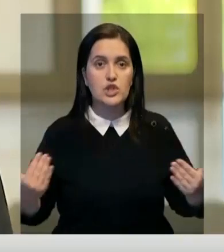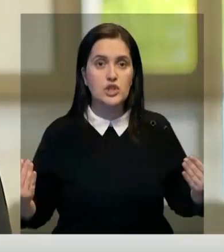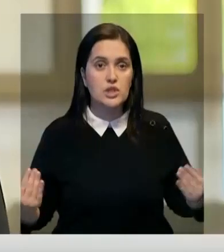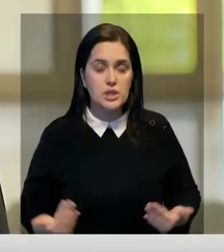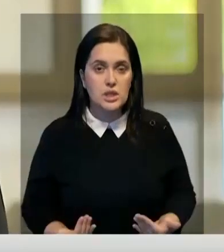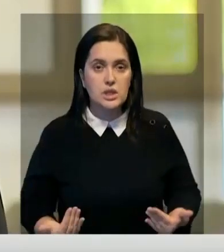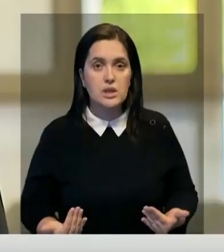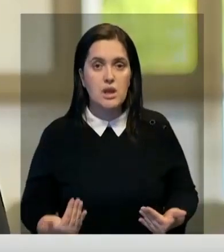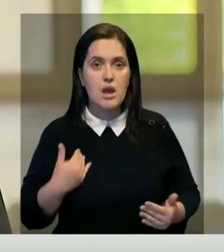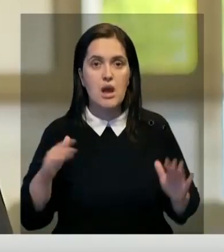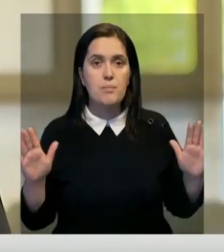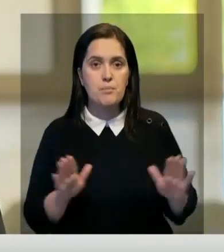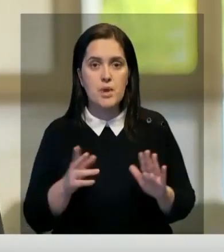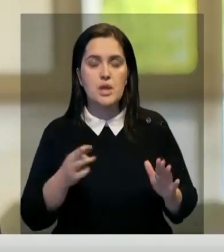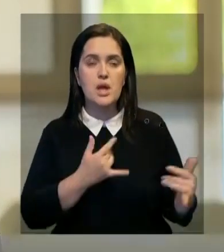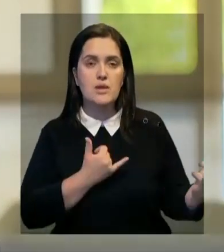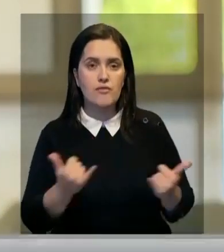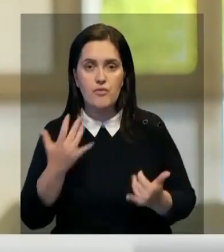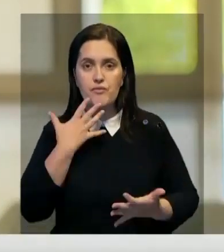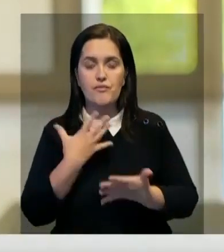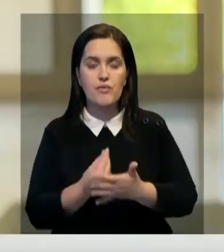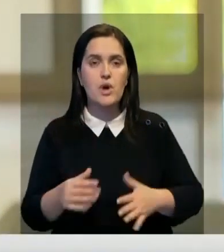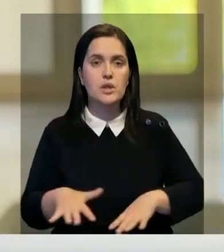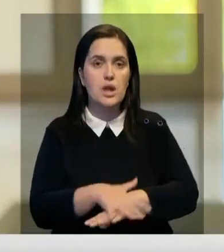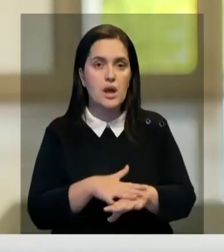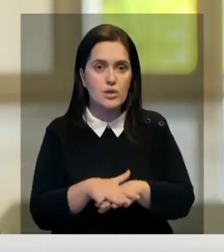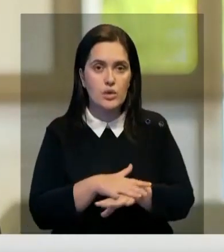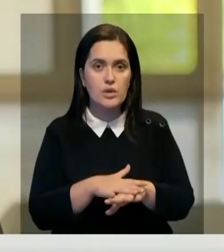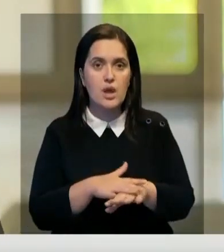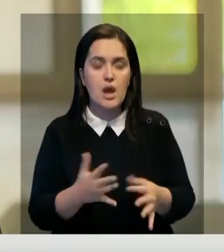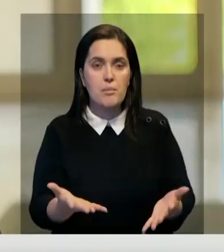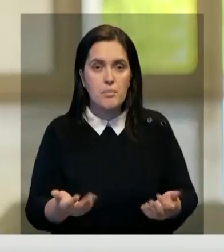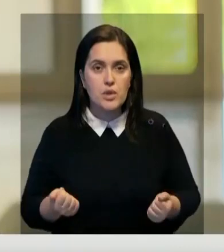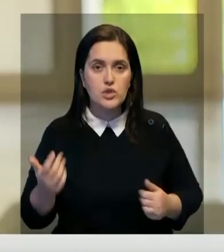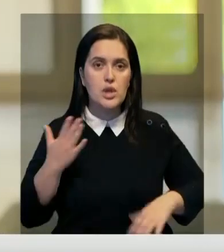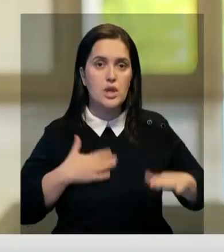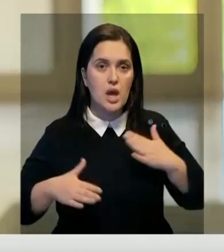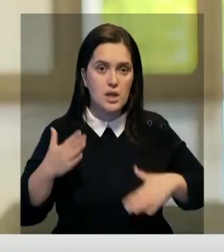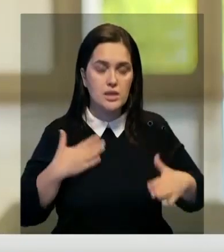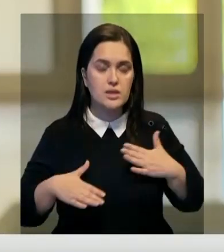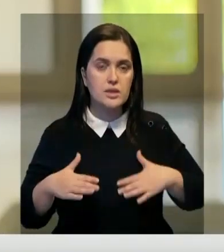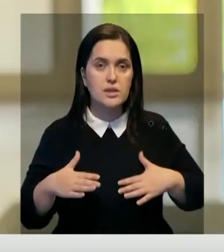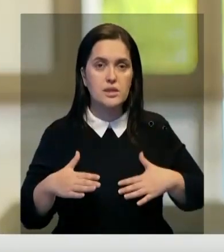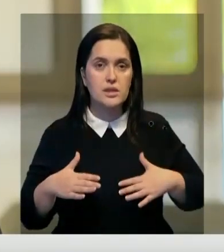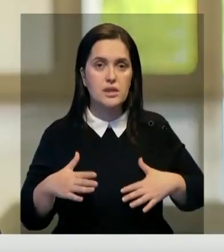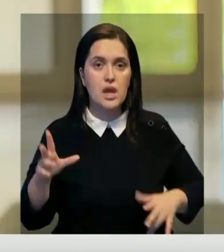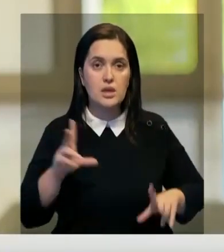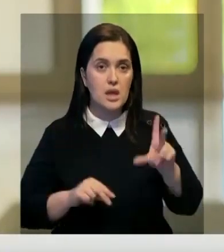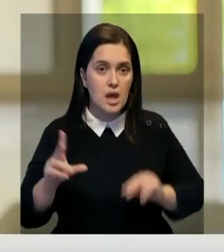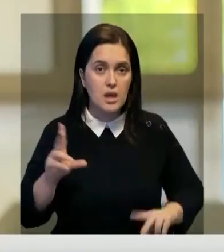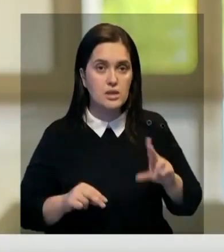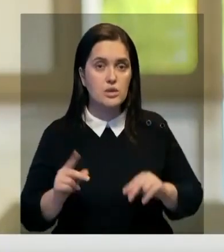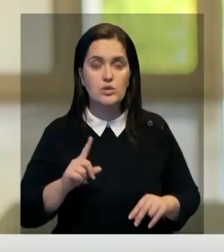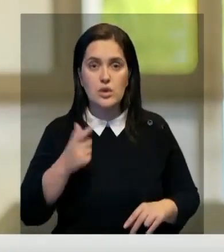просто пел для своего народа, получал от этого радость и удовольствие. Я надеюсь, что и